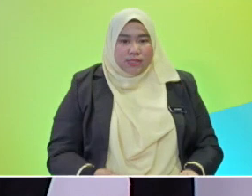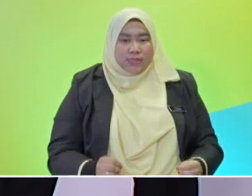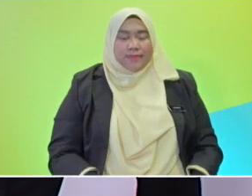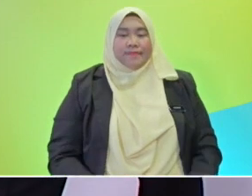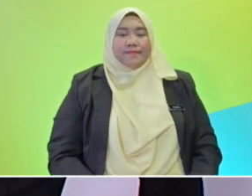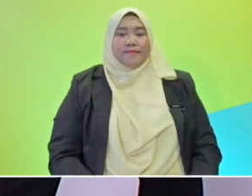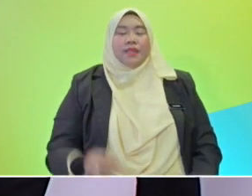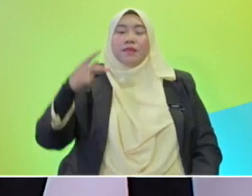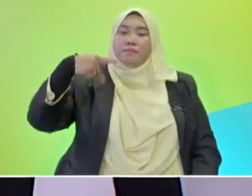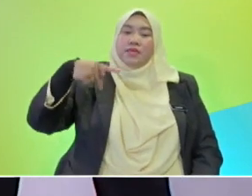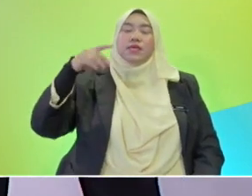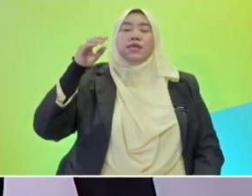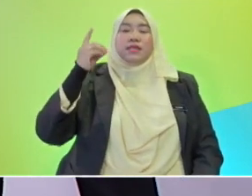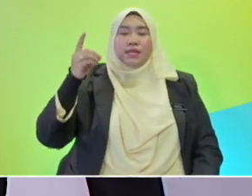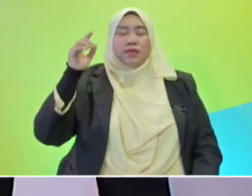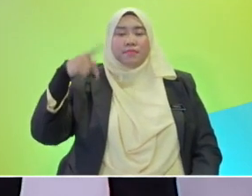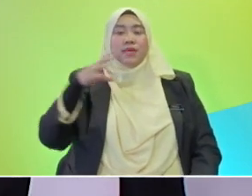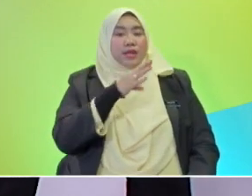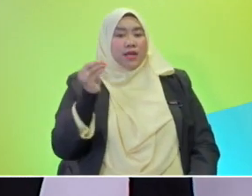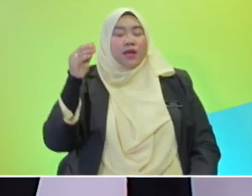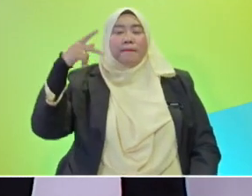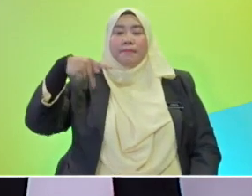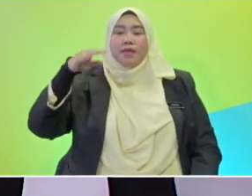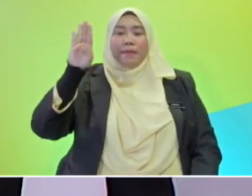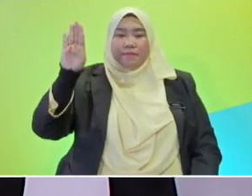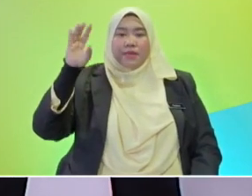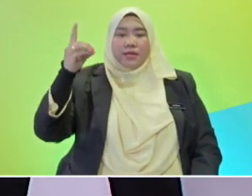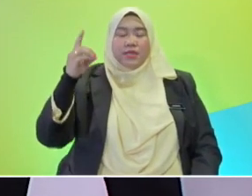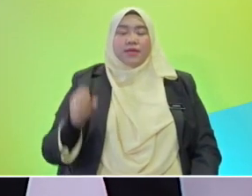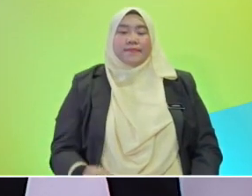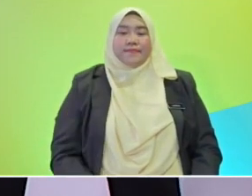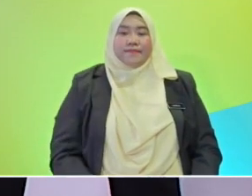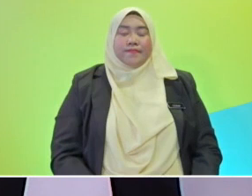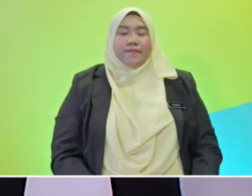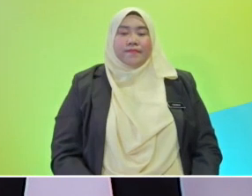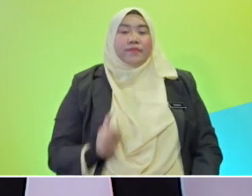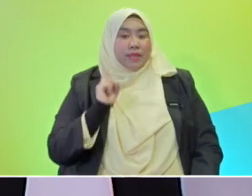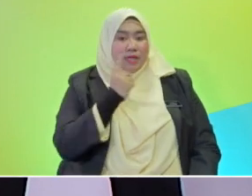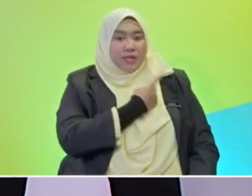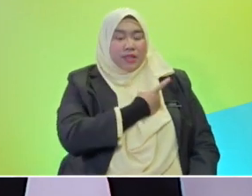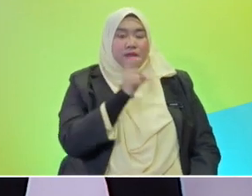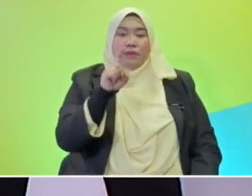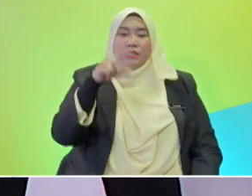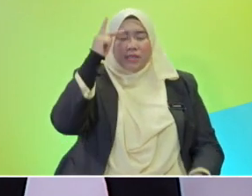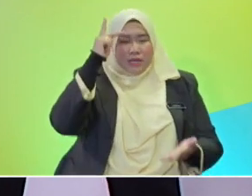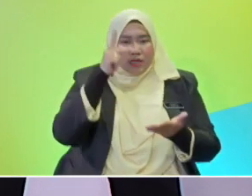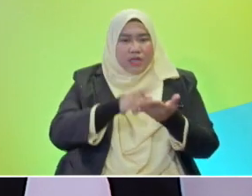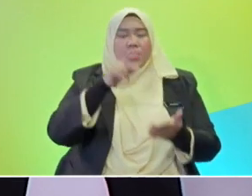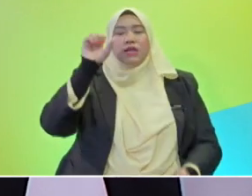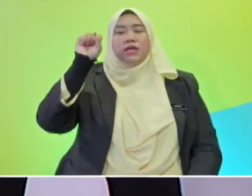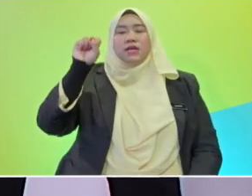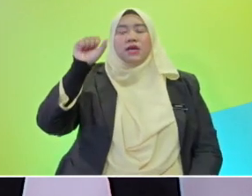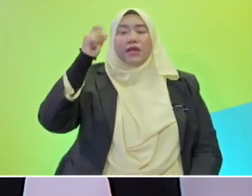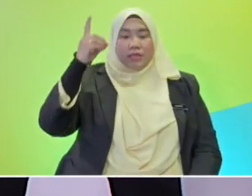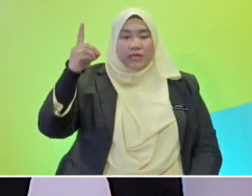PDP dan PBD kaidah pelaksanaannya seperti mana kita kenal di SGP dulu di mana kita tahu